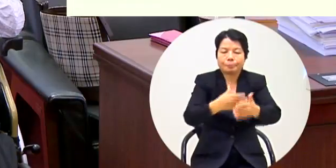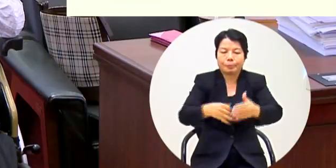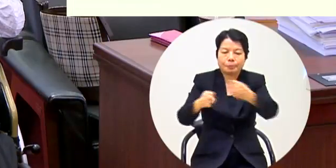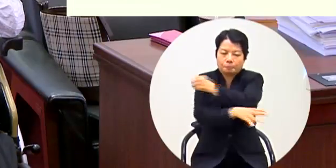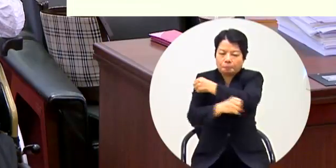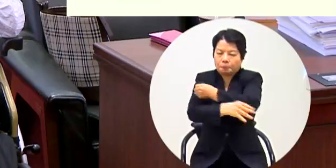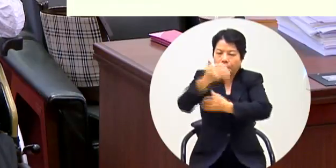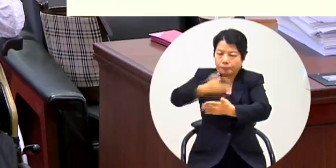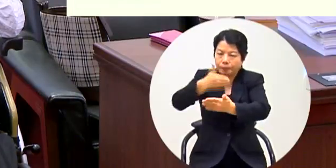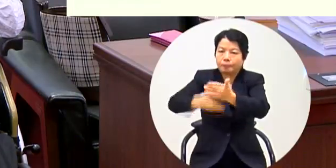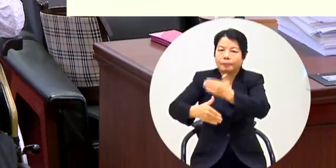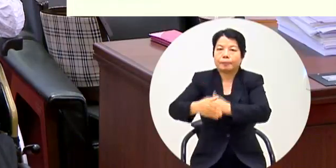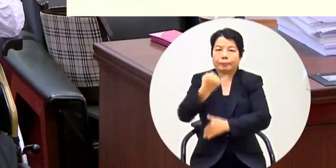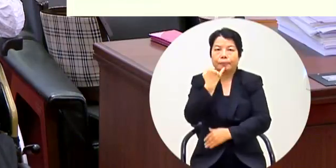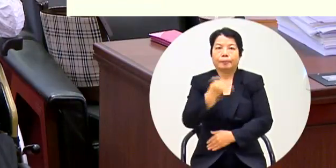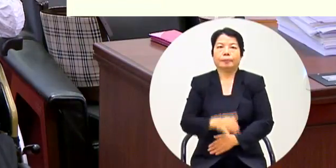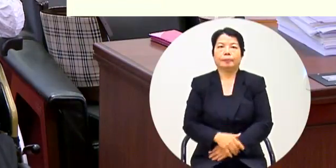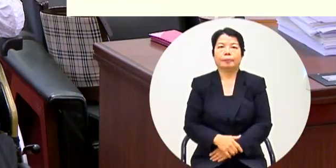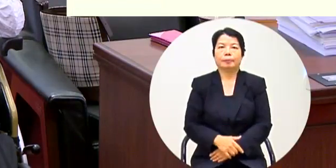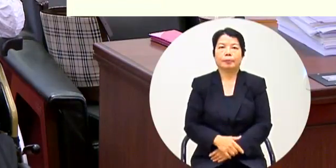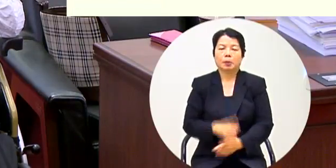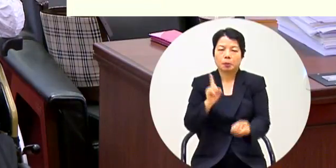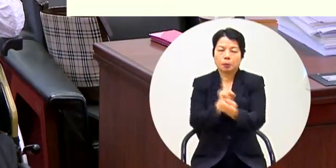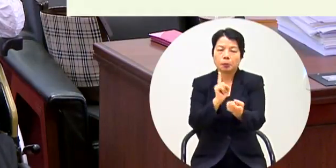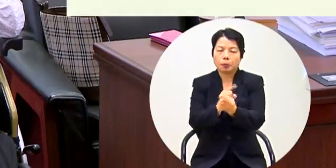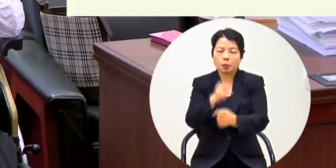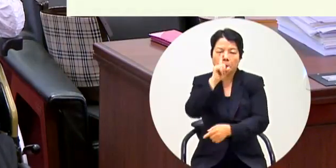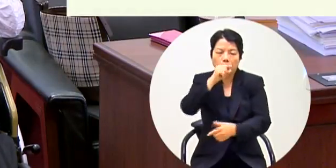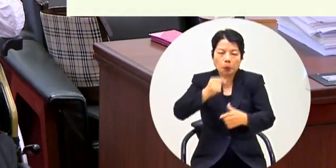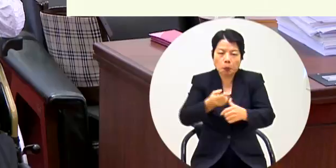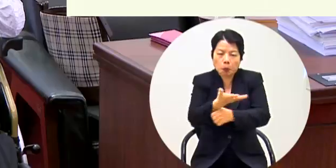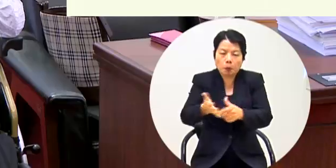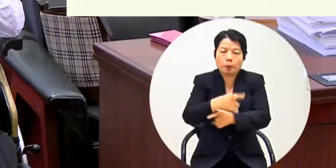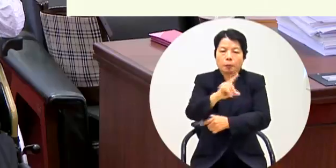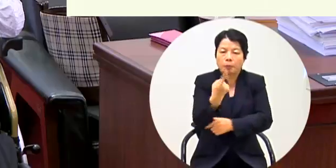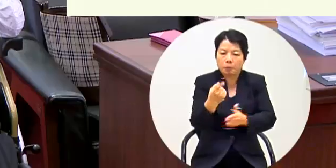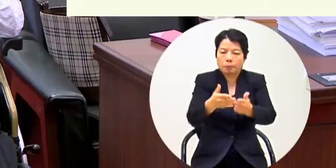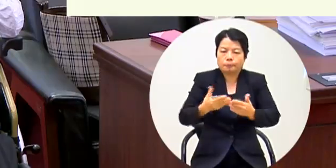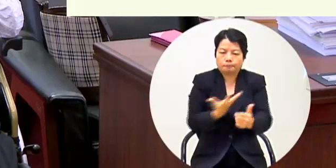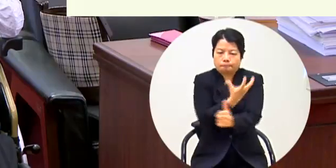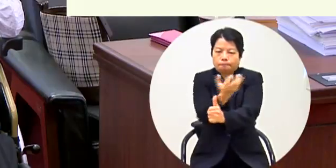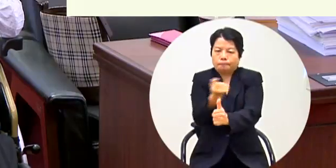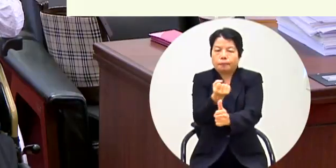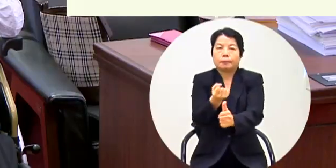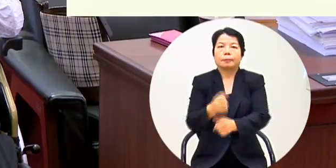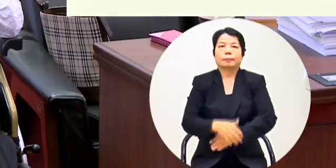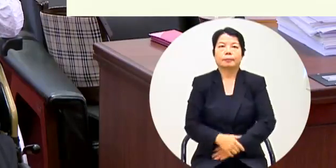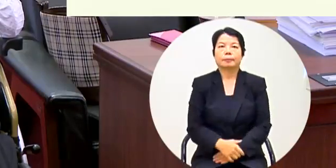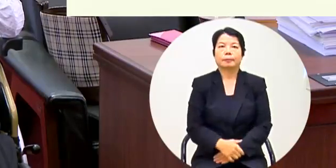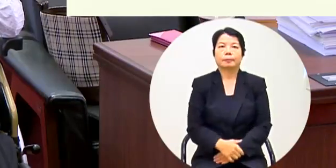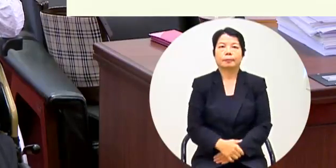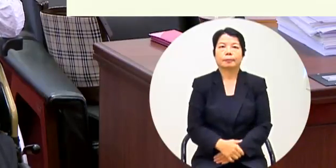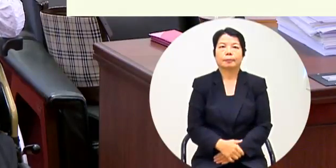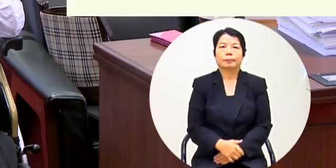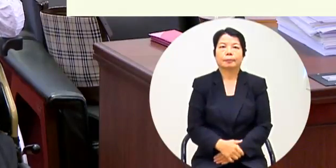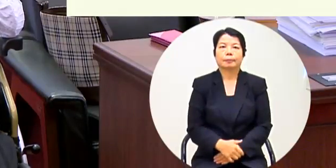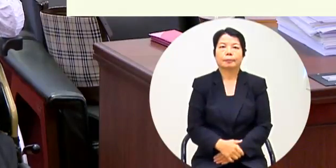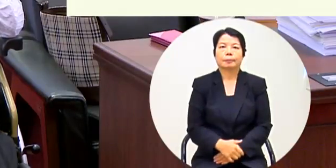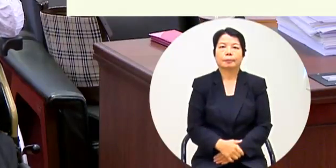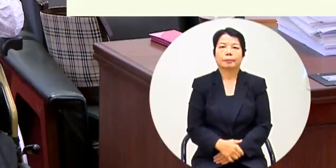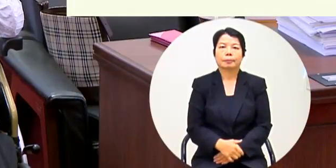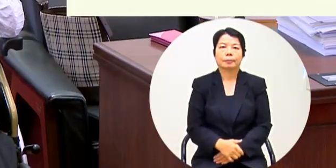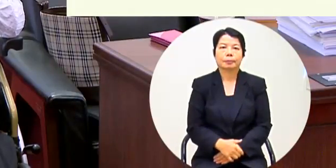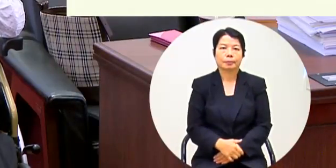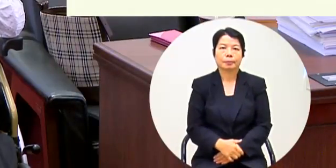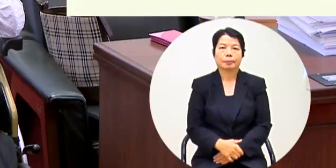这个部分呢也必须要做有效的管控。所以呢大家看一下机车量呢高雄